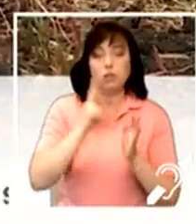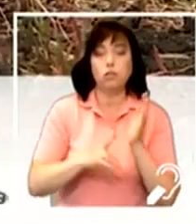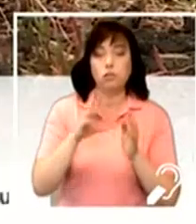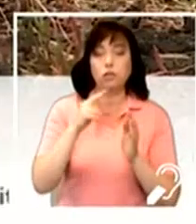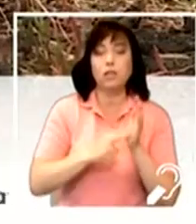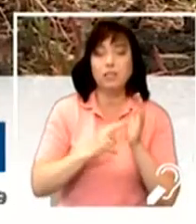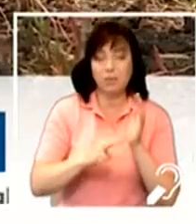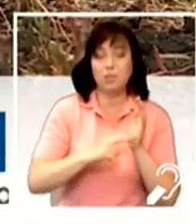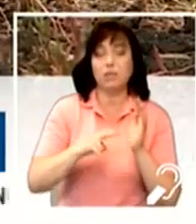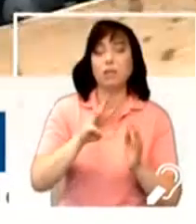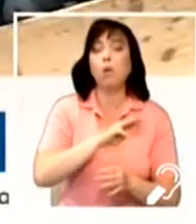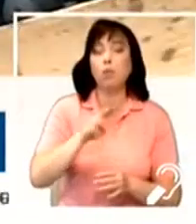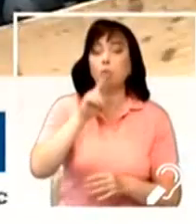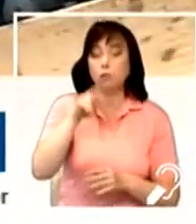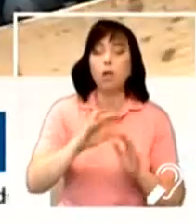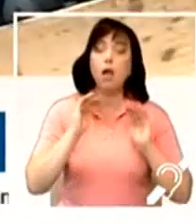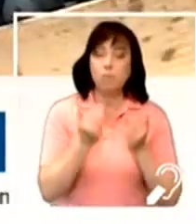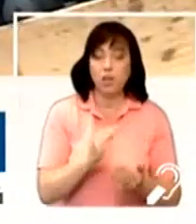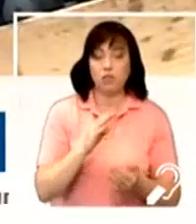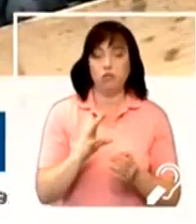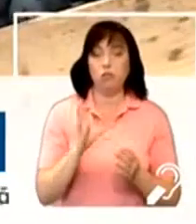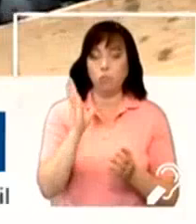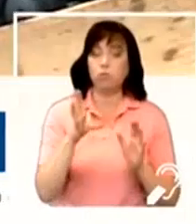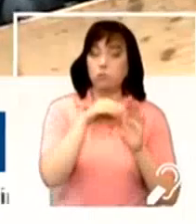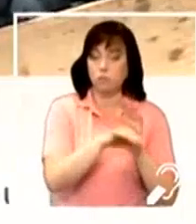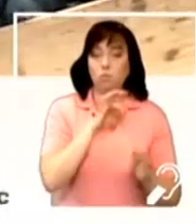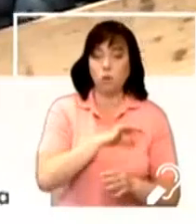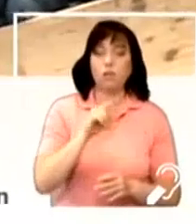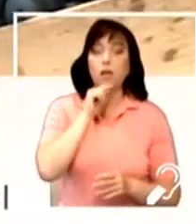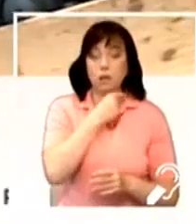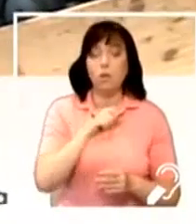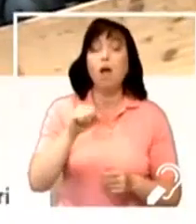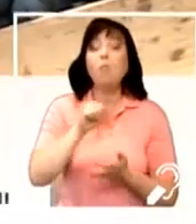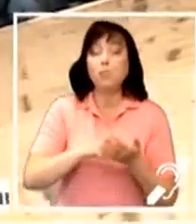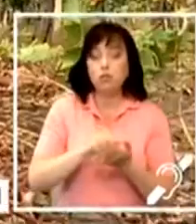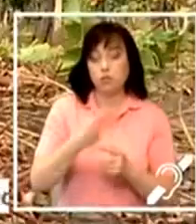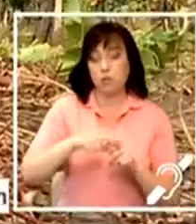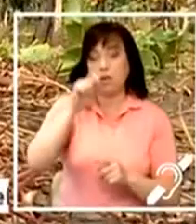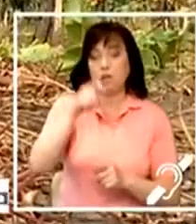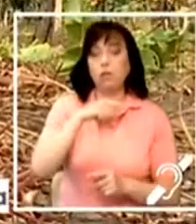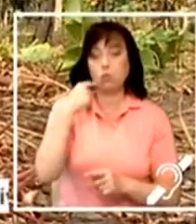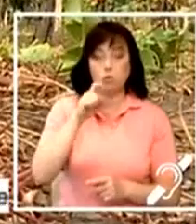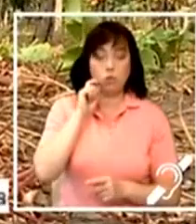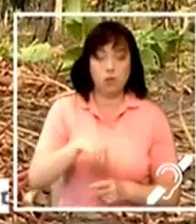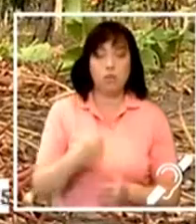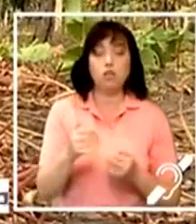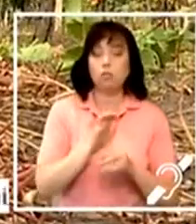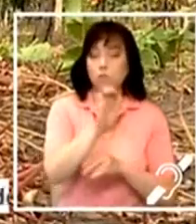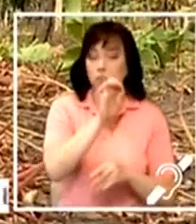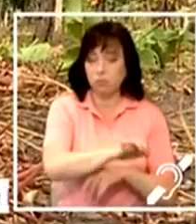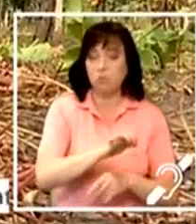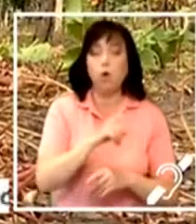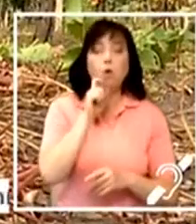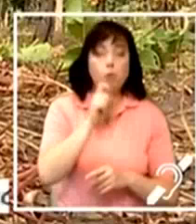75 de milioane de dolari mai puțin în economia Republicii Moldova. De vin ar fi războiul ruso-ucrainean. Acum cel mai mult se exportă în